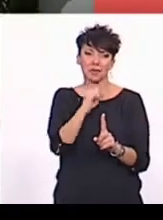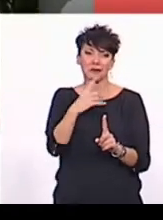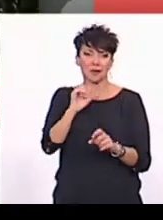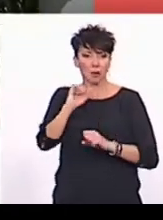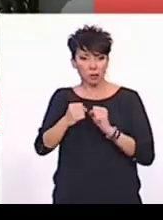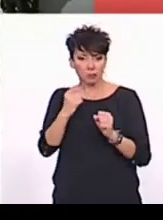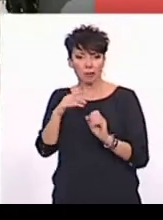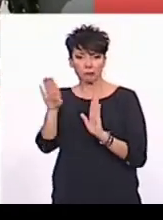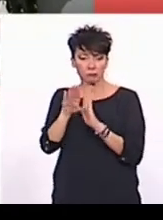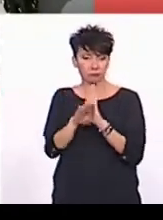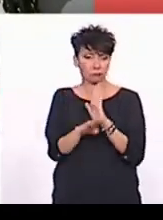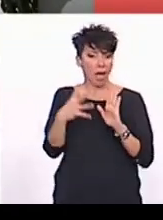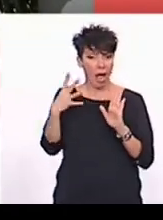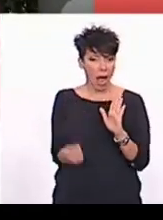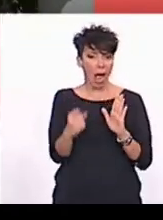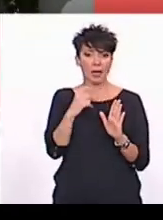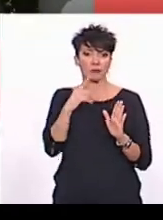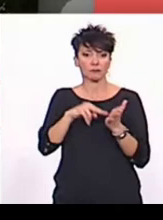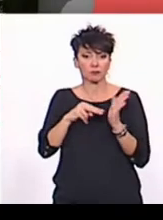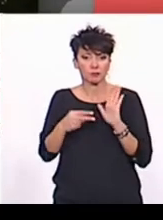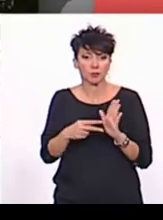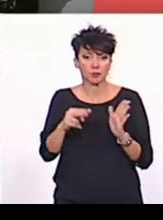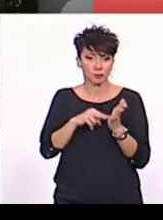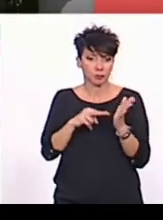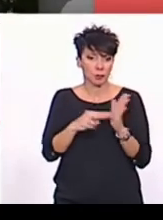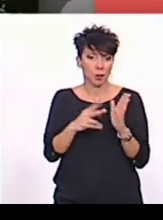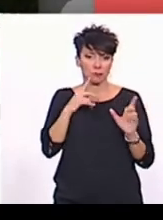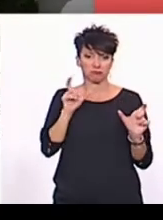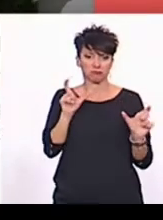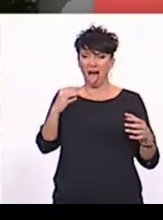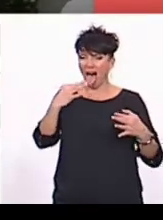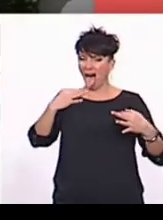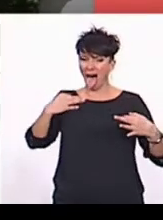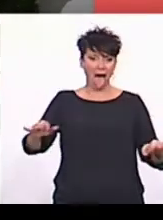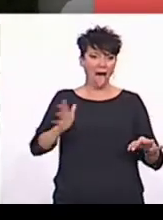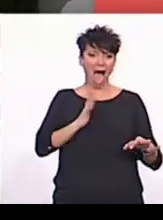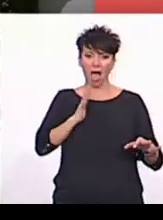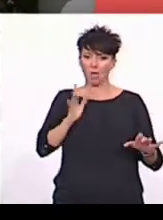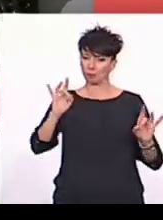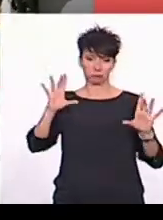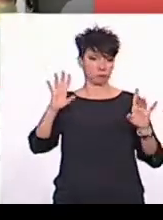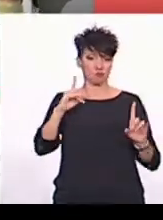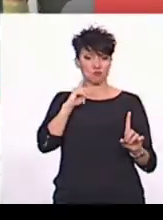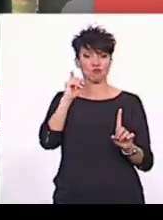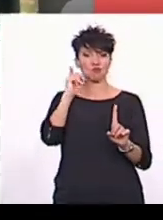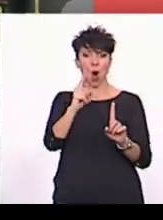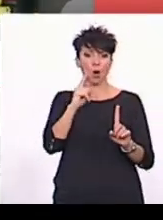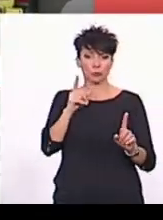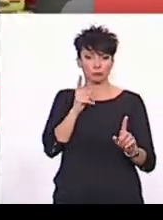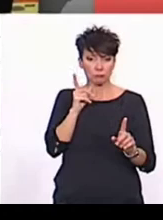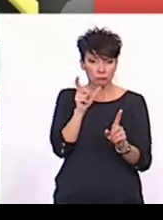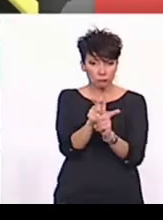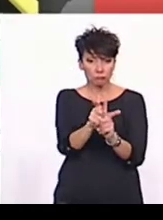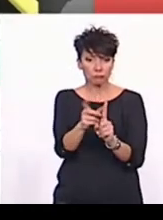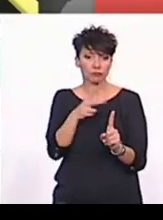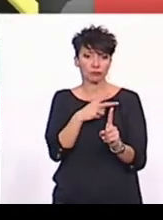Βλέπετε ότι ακολουθούν όλα τα μέτρα προσεκτικά. Γύρω τους δεν υπάρχει αυτή τη στιγμή κανείς. Είναι μόνοι τους για να κάνουν σωστά τη δουλειά